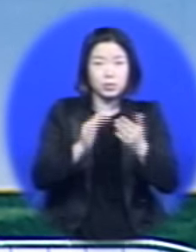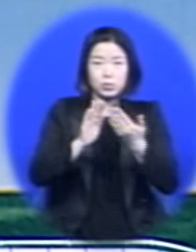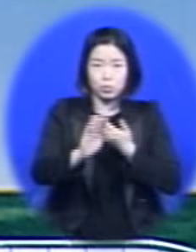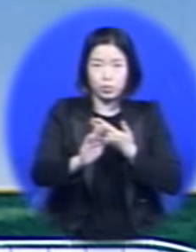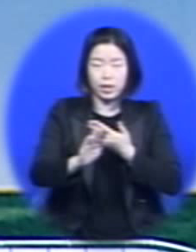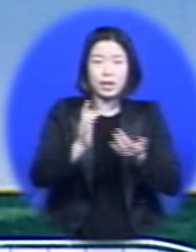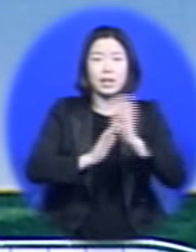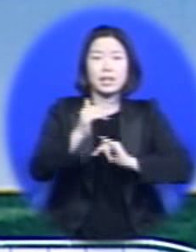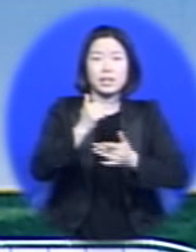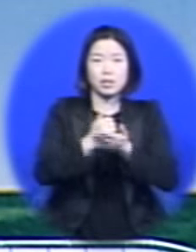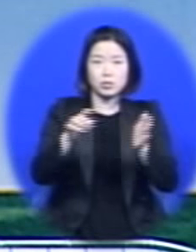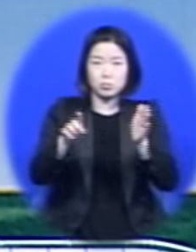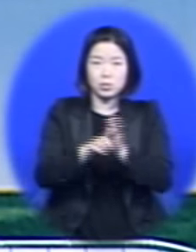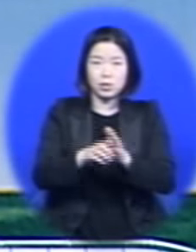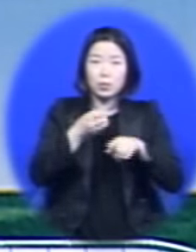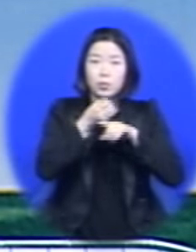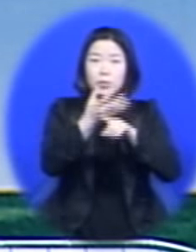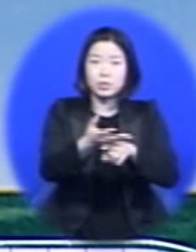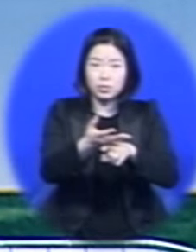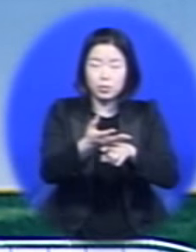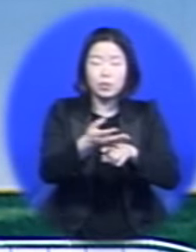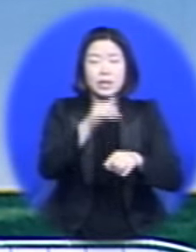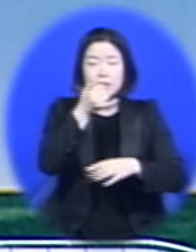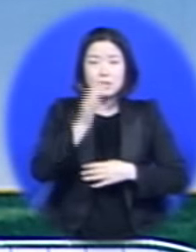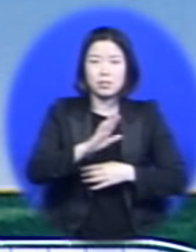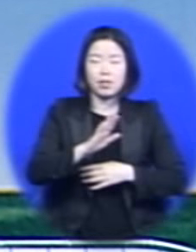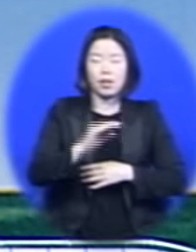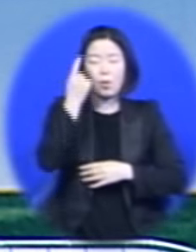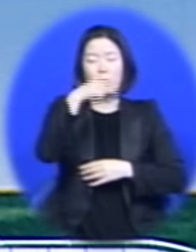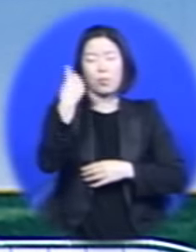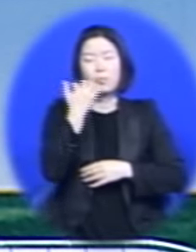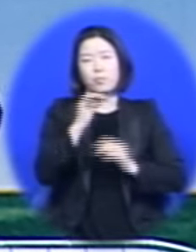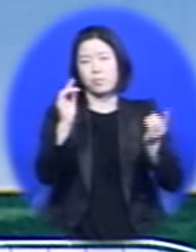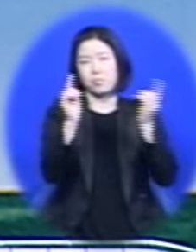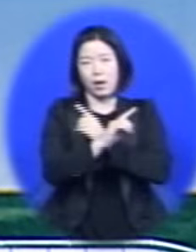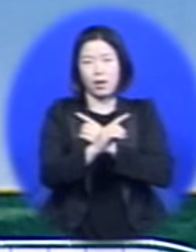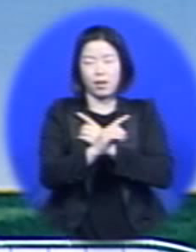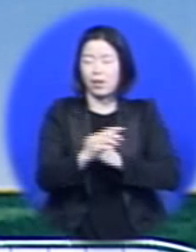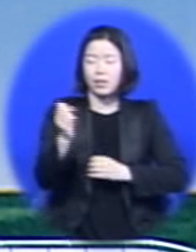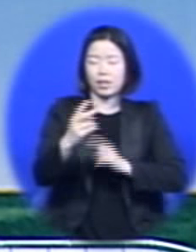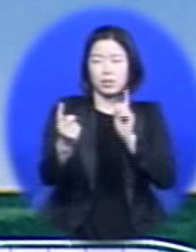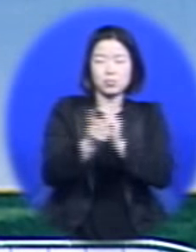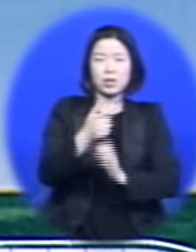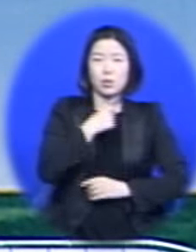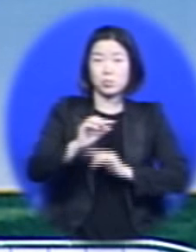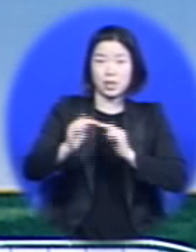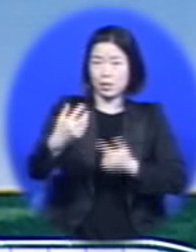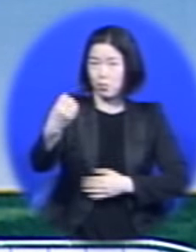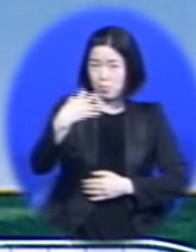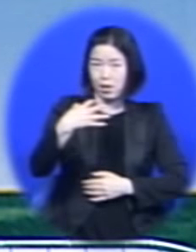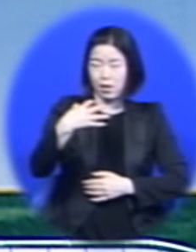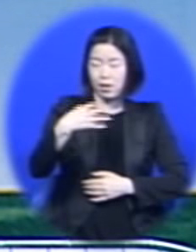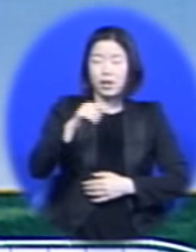믿으라고 전도를 해보았더니 아니나 다를까 안색이 싹 변하면서 다시는 만나고 싶지 않다고, 그런 이야기 할